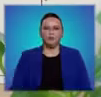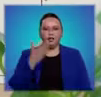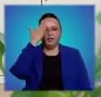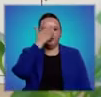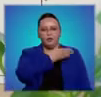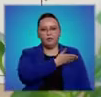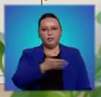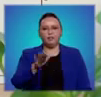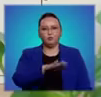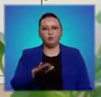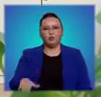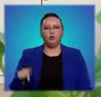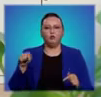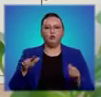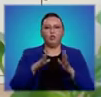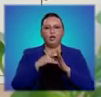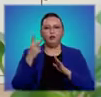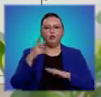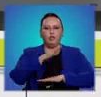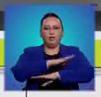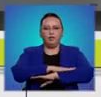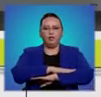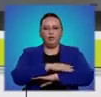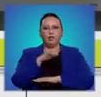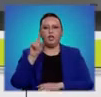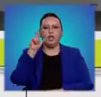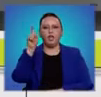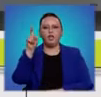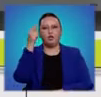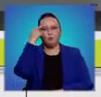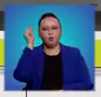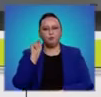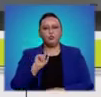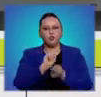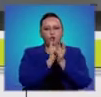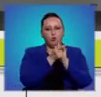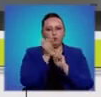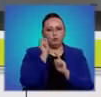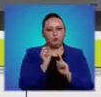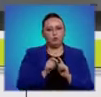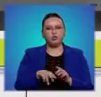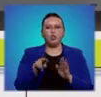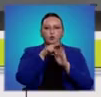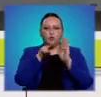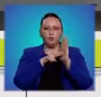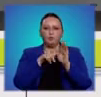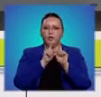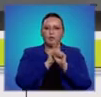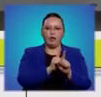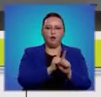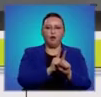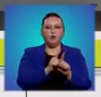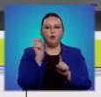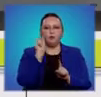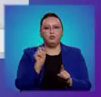За сайн байцгаана уу хүүхдүүдээ. Өнөөдрийн 12 дугаар ангийн хичээлээр эхийг Монгол бичигт болгох үгсийг зүү тогтлын дагуу зөв бичих гэсэн дүрмийн